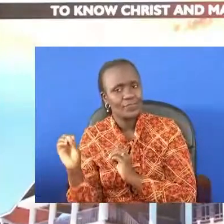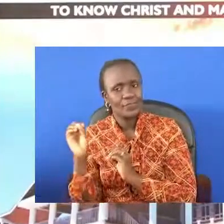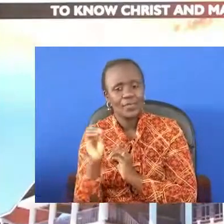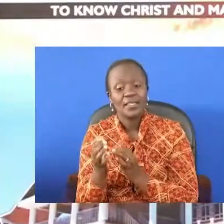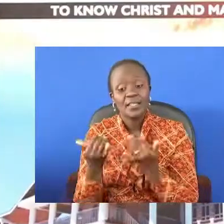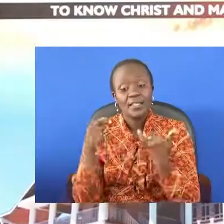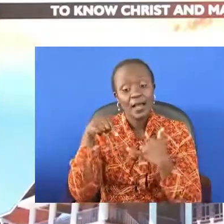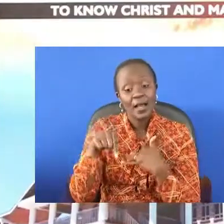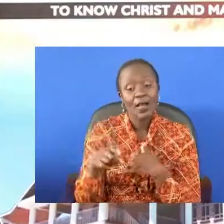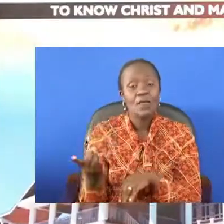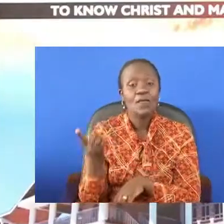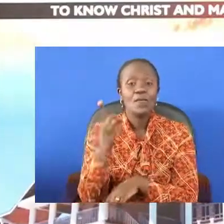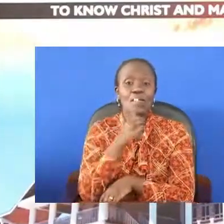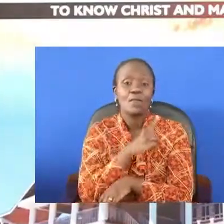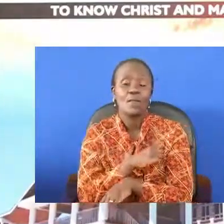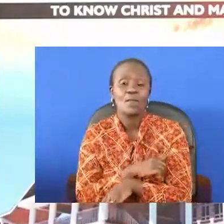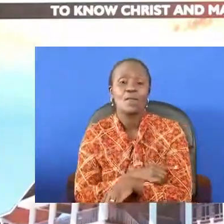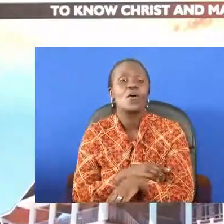Leo,